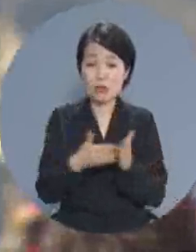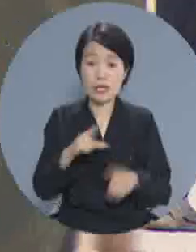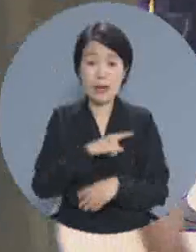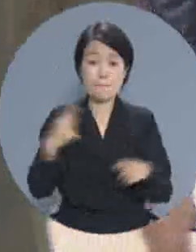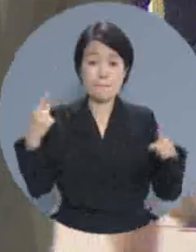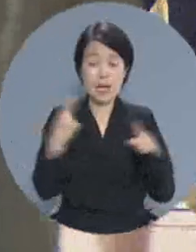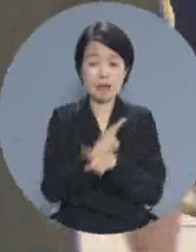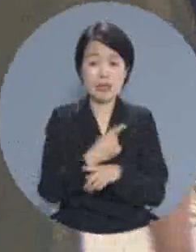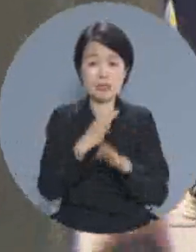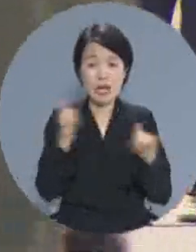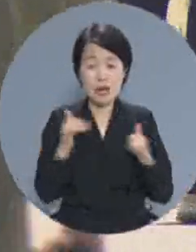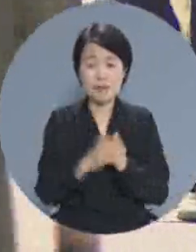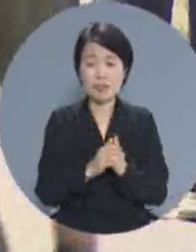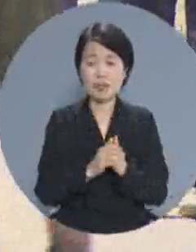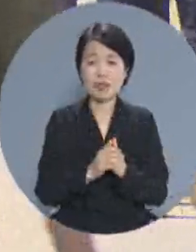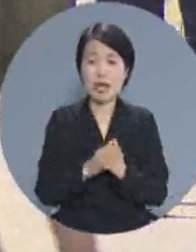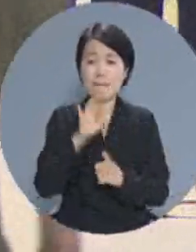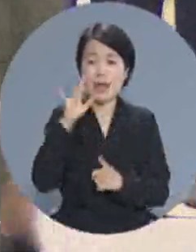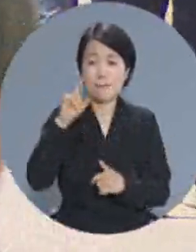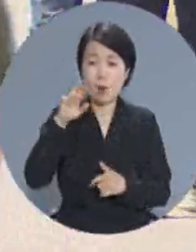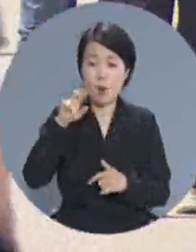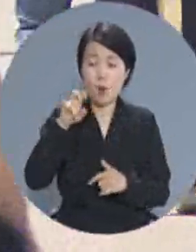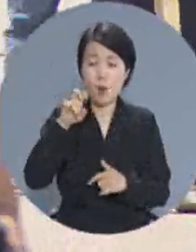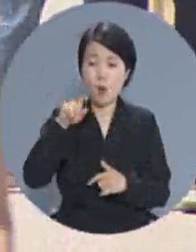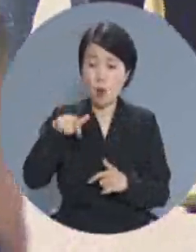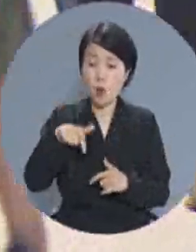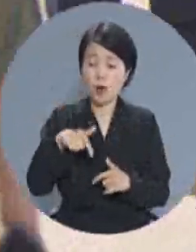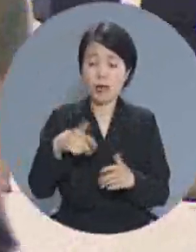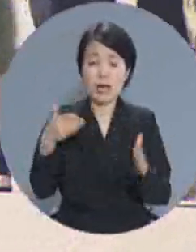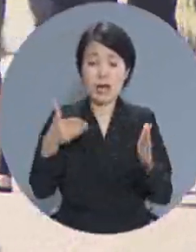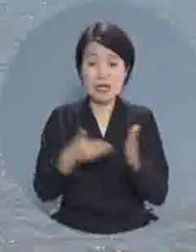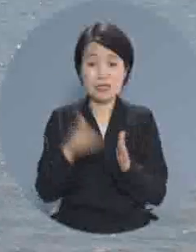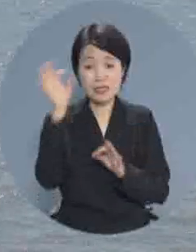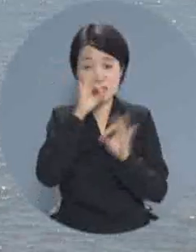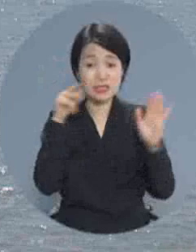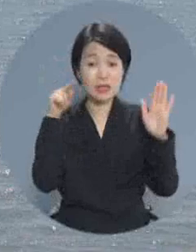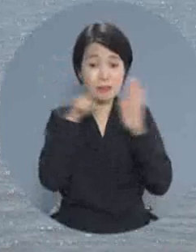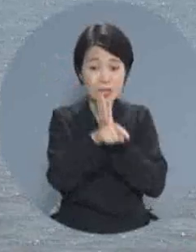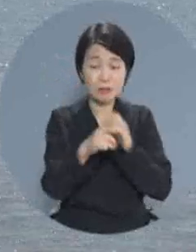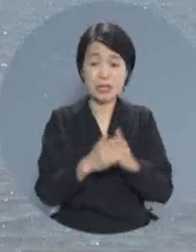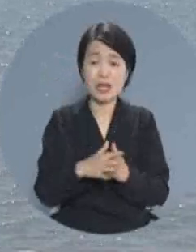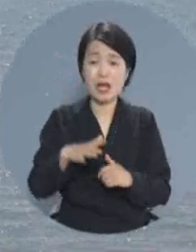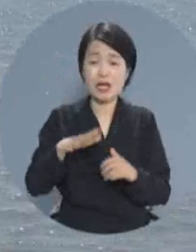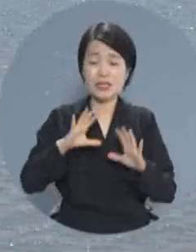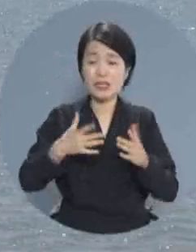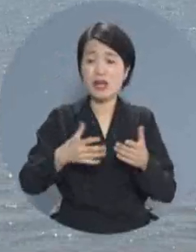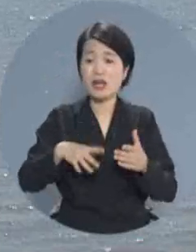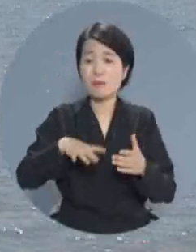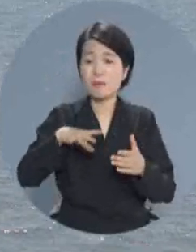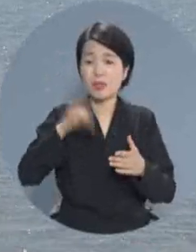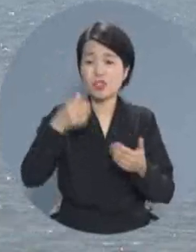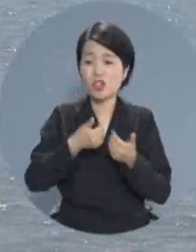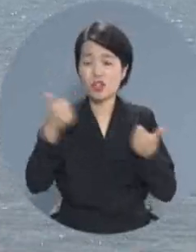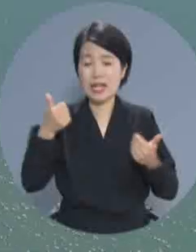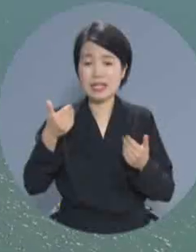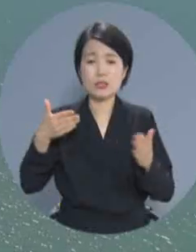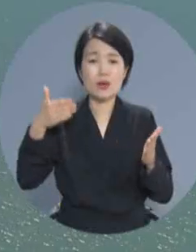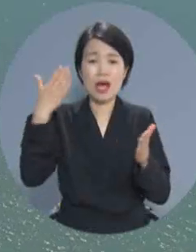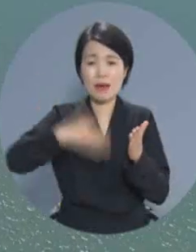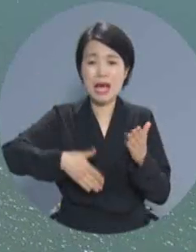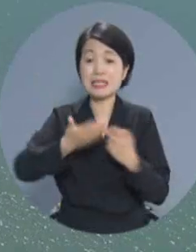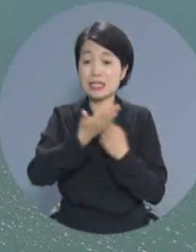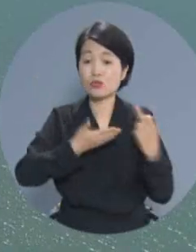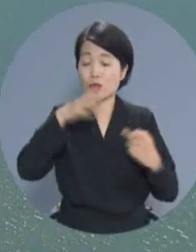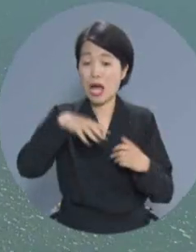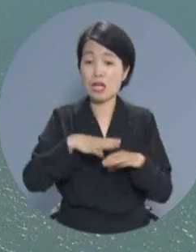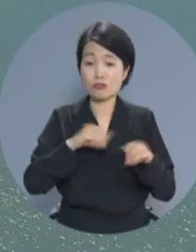바꿨지만 사람들은 아직도 팽목을 찾아 진도를 방문합니다. 먼저 간 이들이 도착하지 못한 제주항.